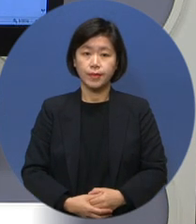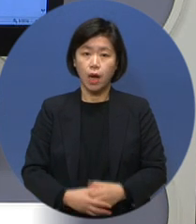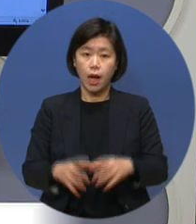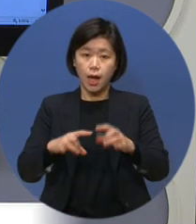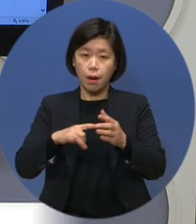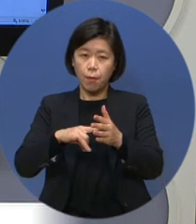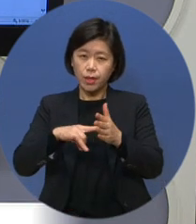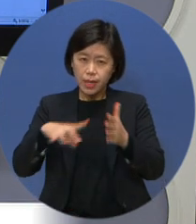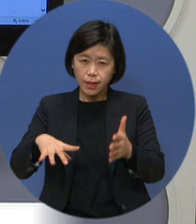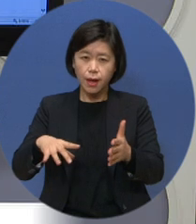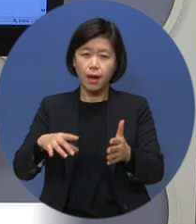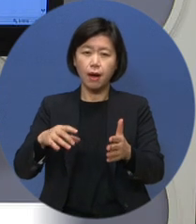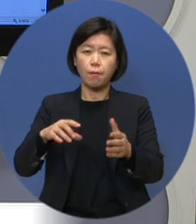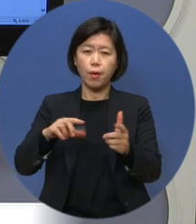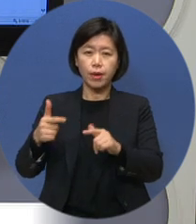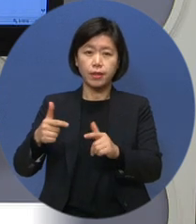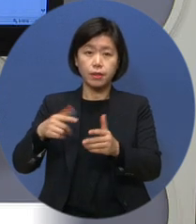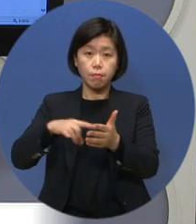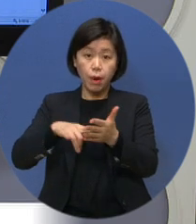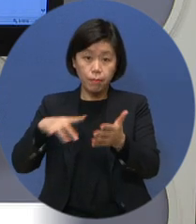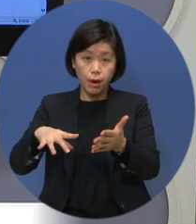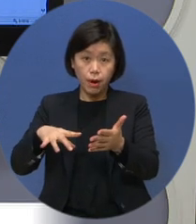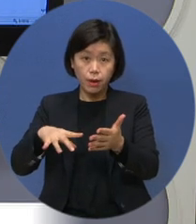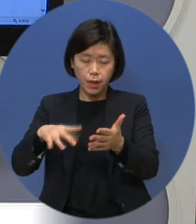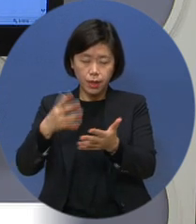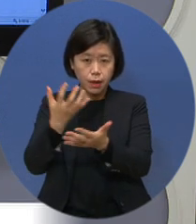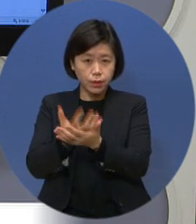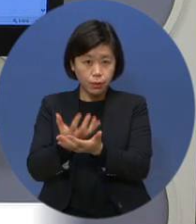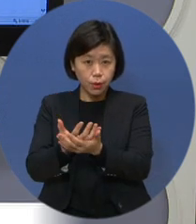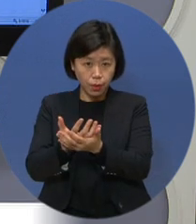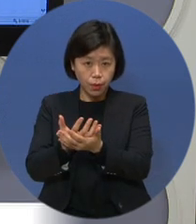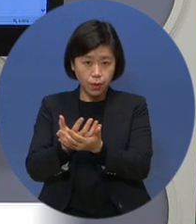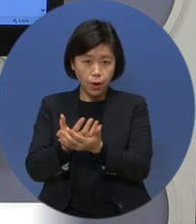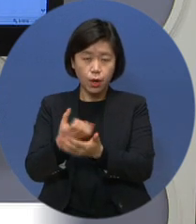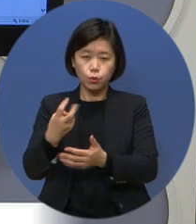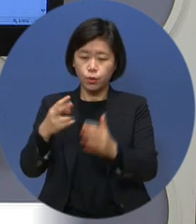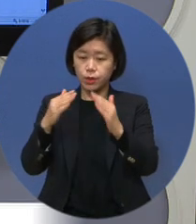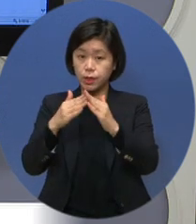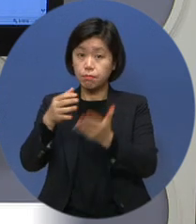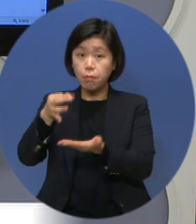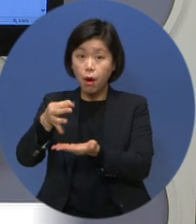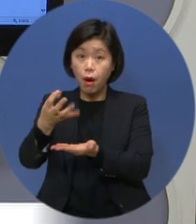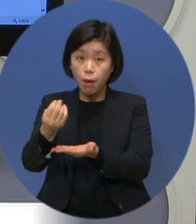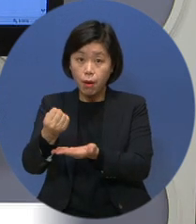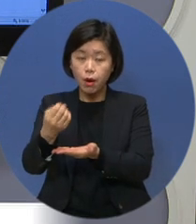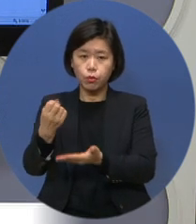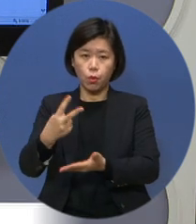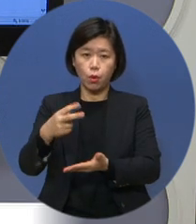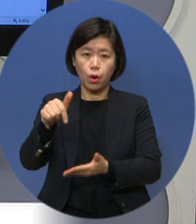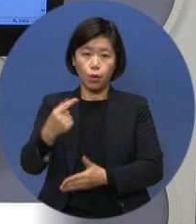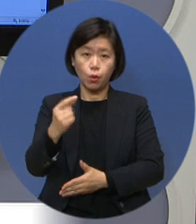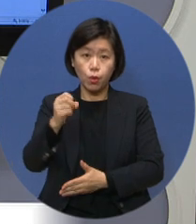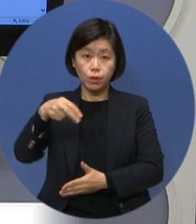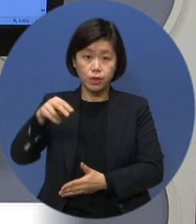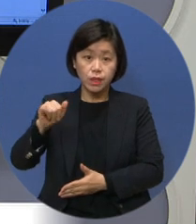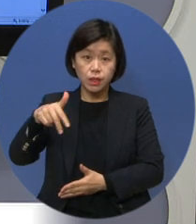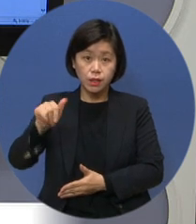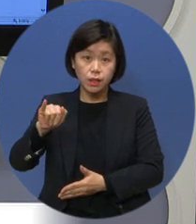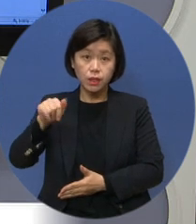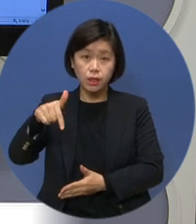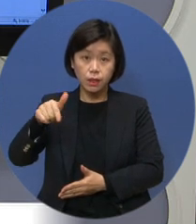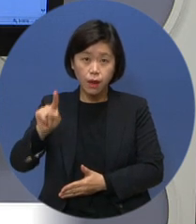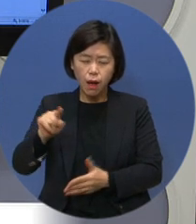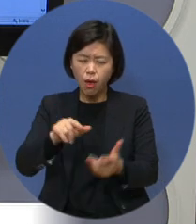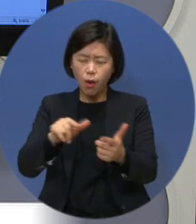등 각종 세금 산정의 기초 자료인 공동 주택 가격과 개별 공시 질까 도 스마트폰으로